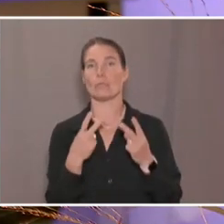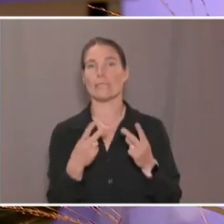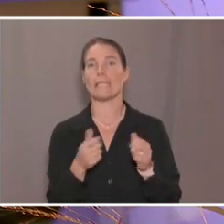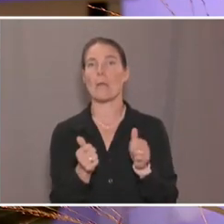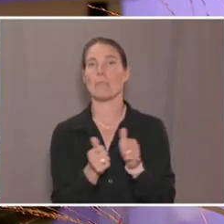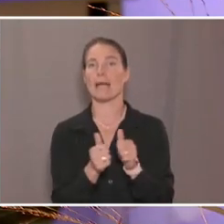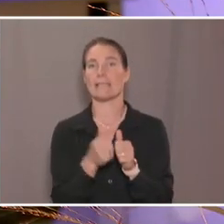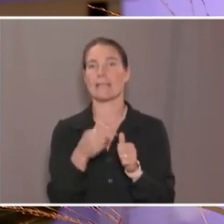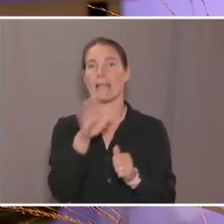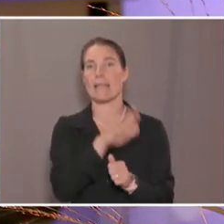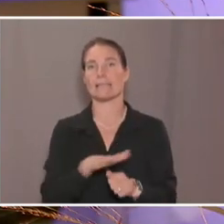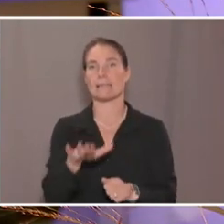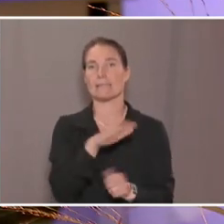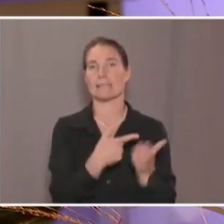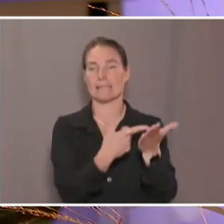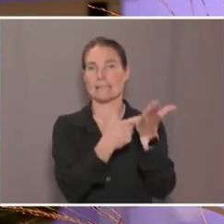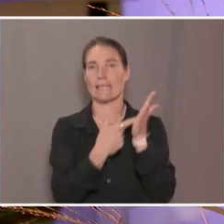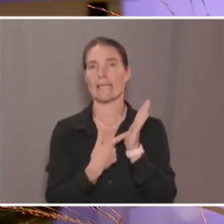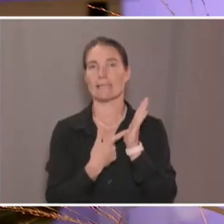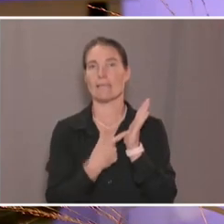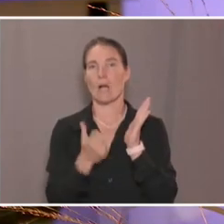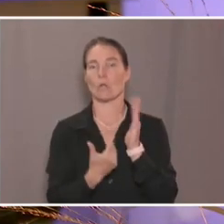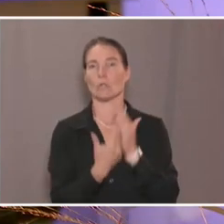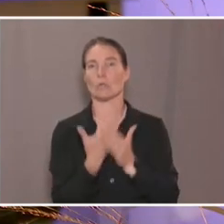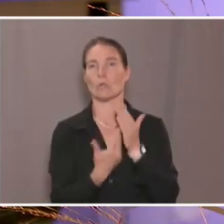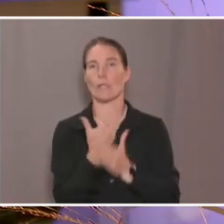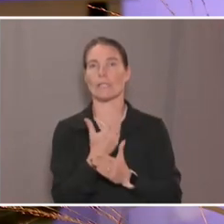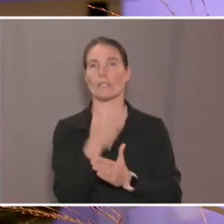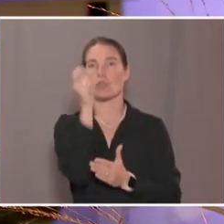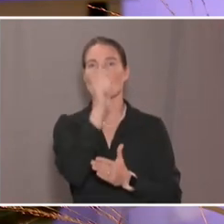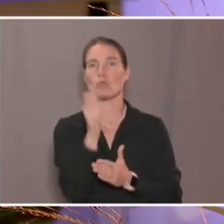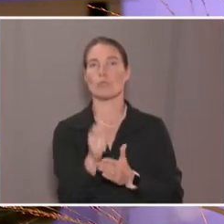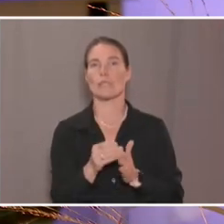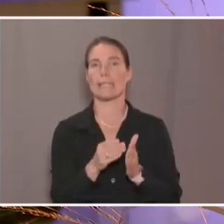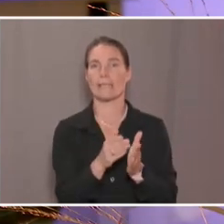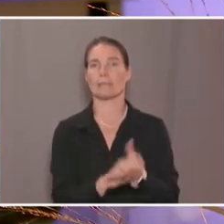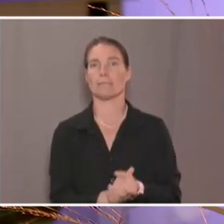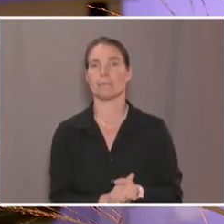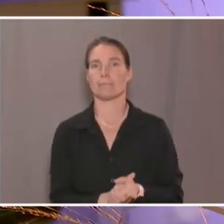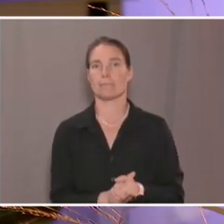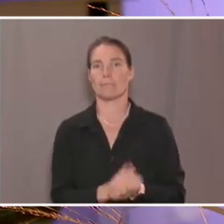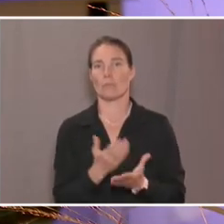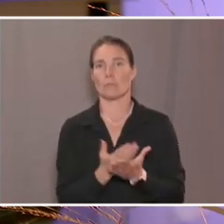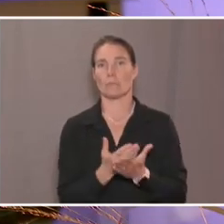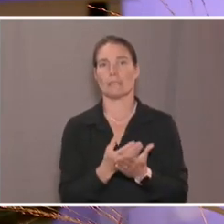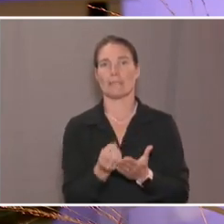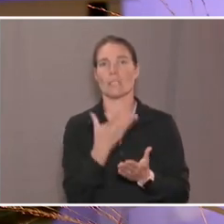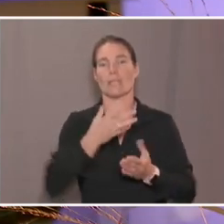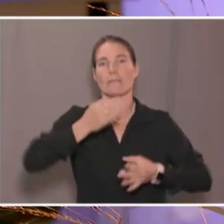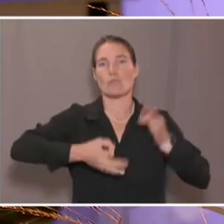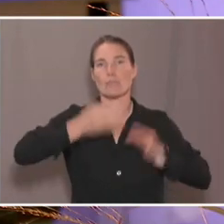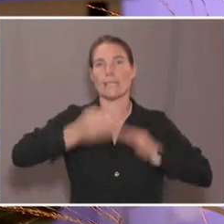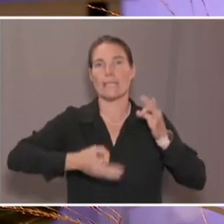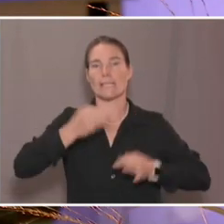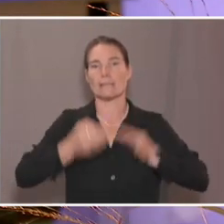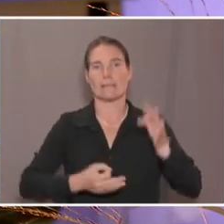Partner des Landes, zeigt sich an auch neueren Studiengängen wie dem Teilstudiengang Darstellendes Spiel. Dieses Fach kann nur in